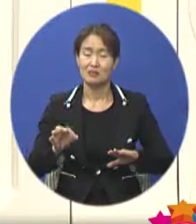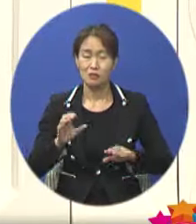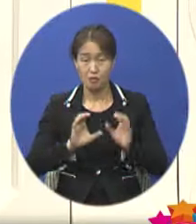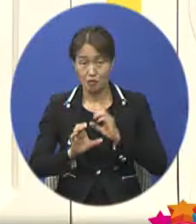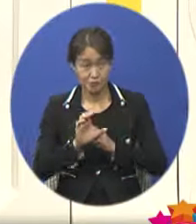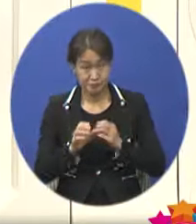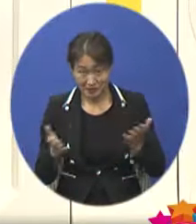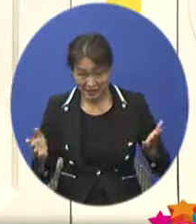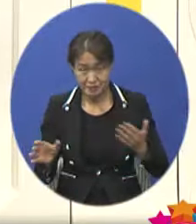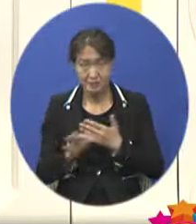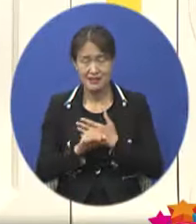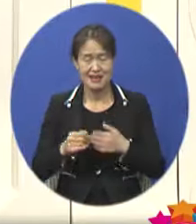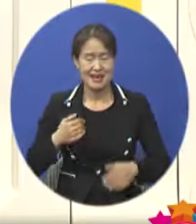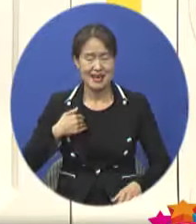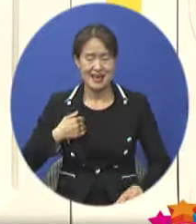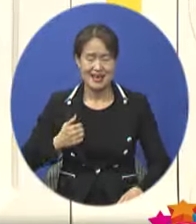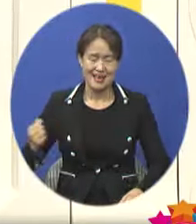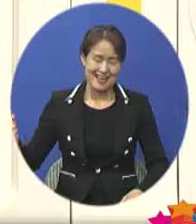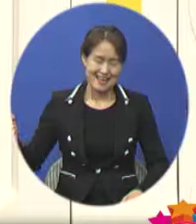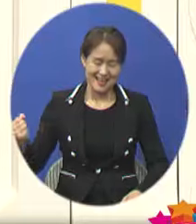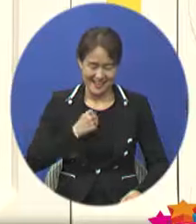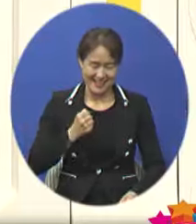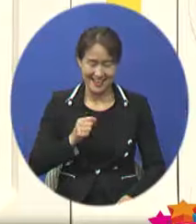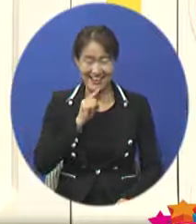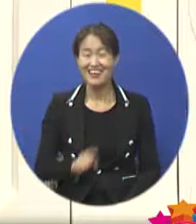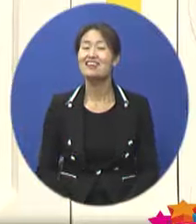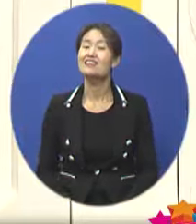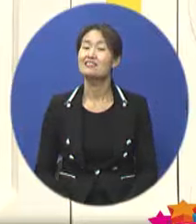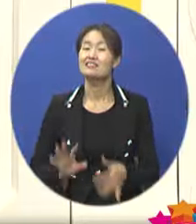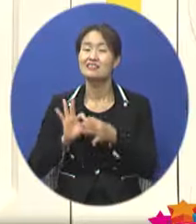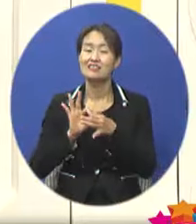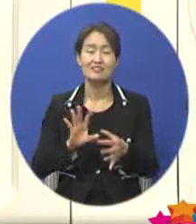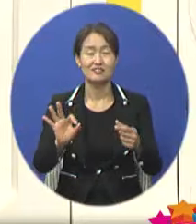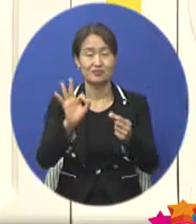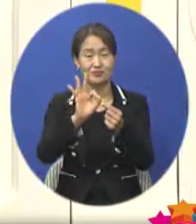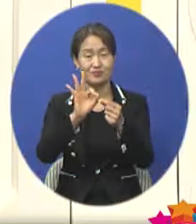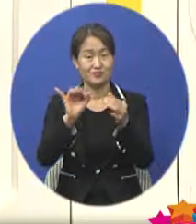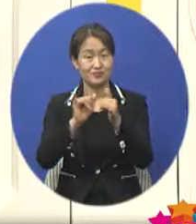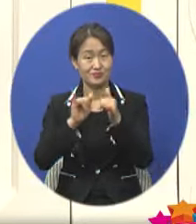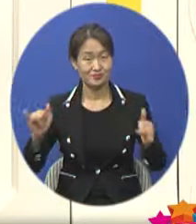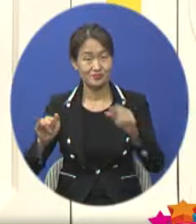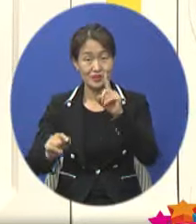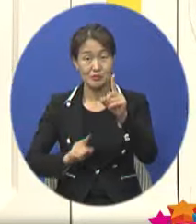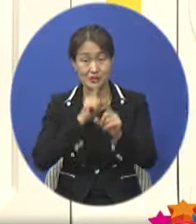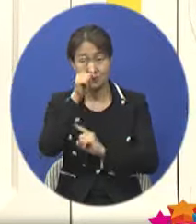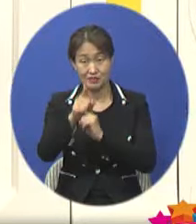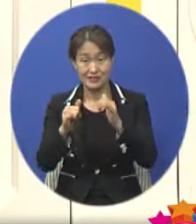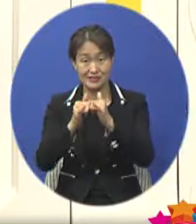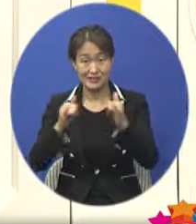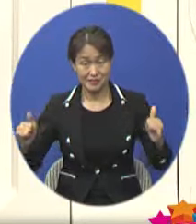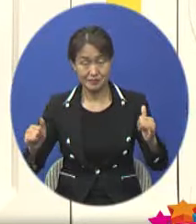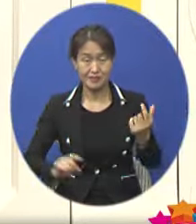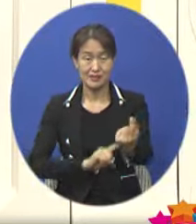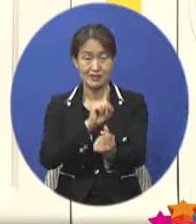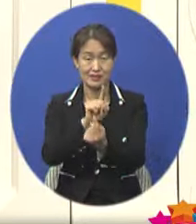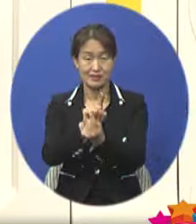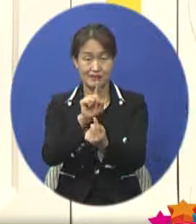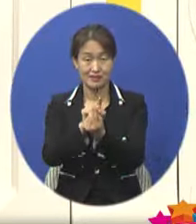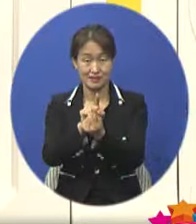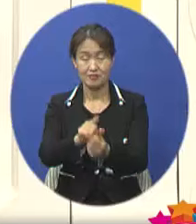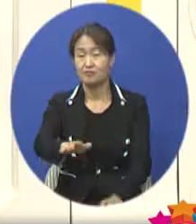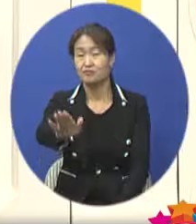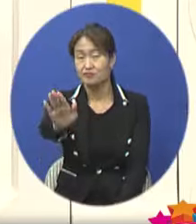내가 진짜 속상하지. 네. 자, 계속해서 10번째 즉석 참여자분 만나보겠습니다. 여보세요?